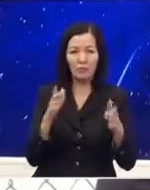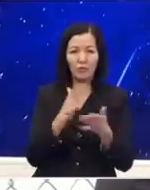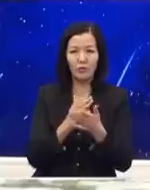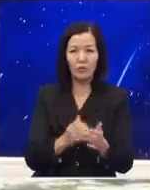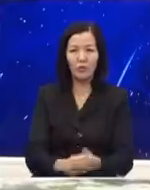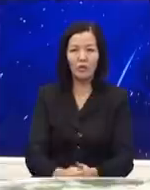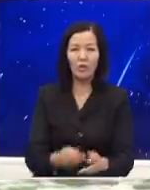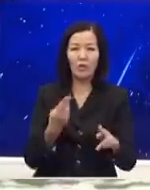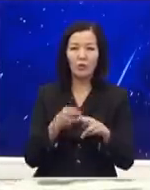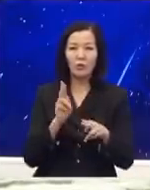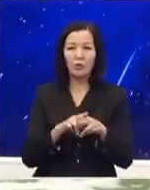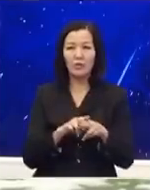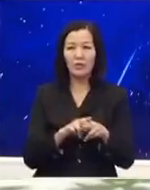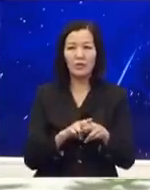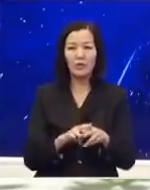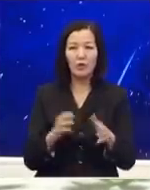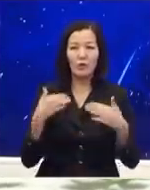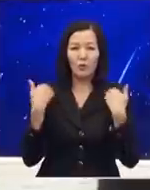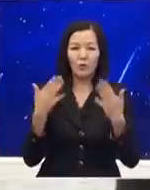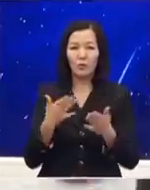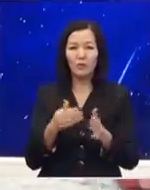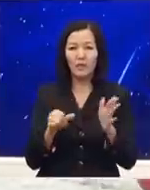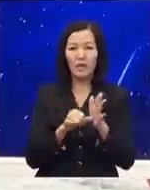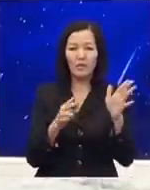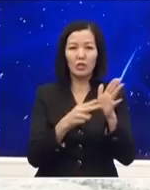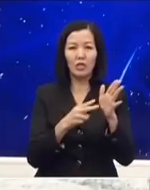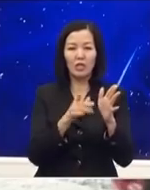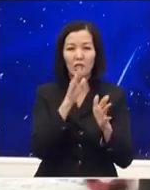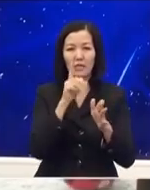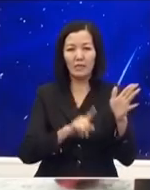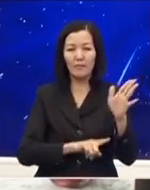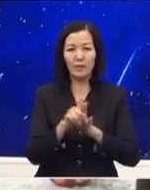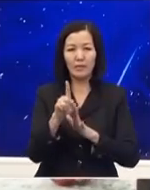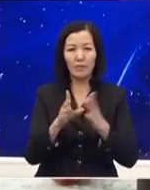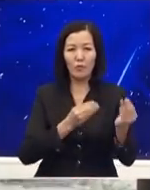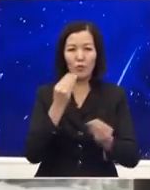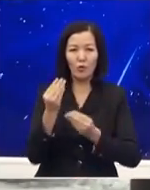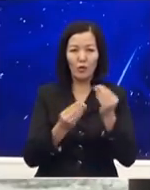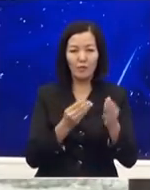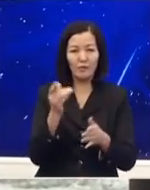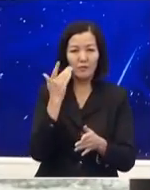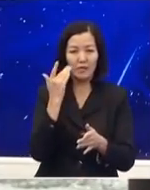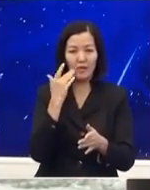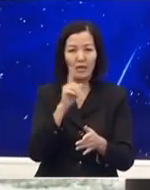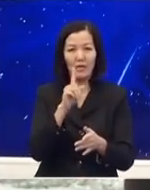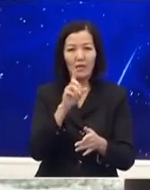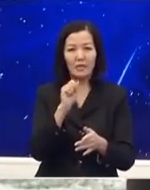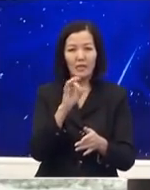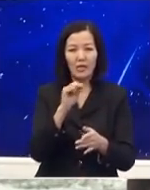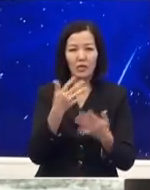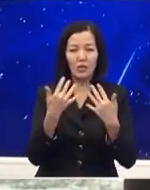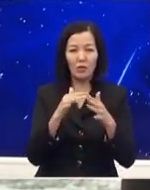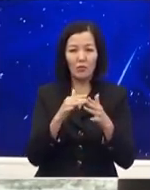отыр. Сол кешеніміз құтты болсын. 6-7 жастан бастап өз балдармен ойнап келатыр ғой осы жерде. Заречный ауылында өте